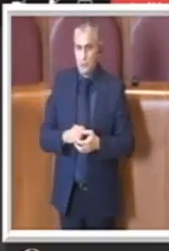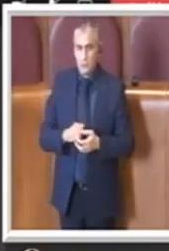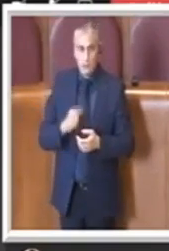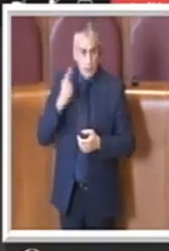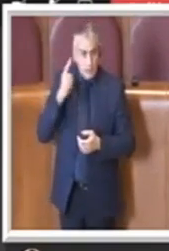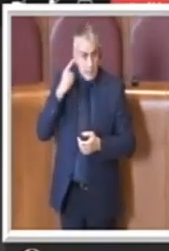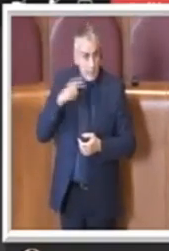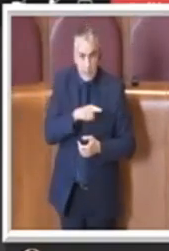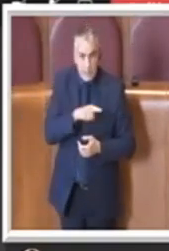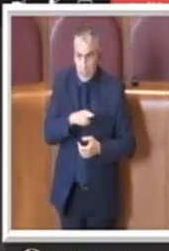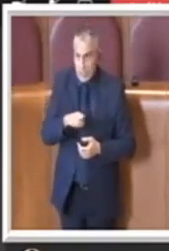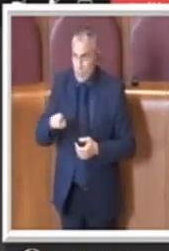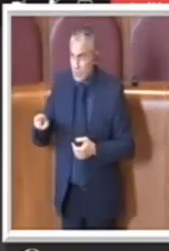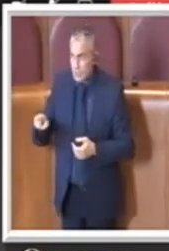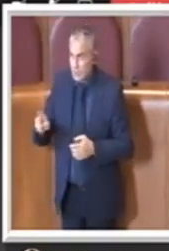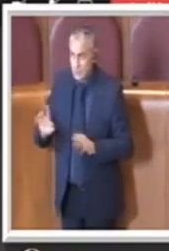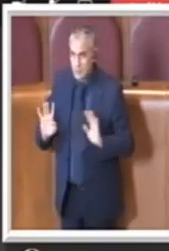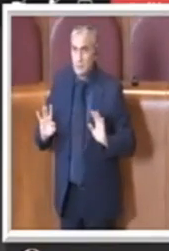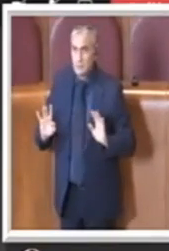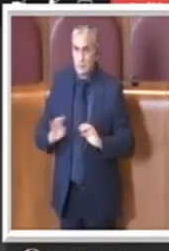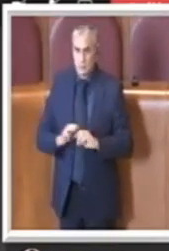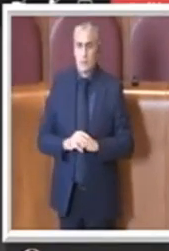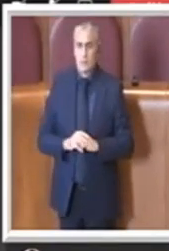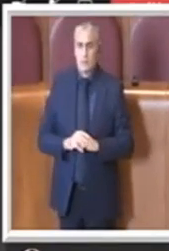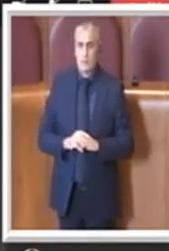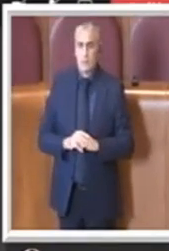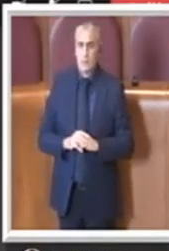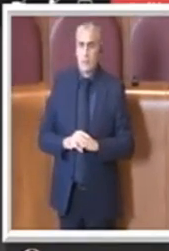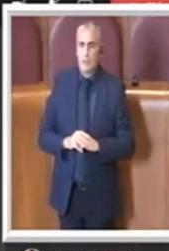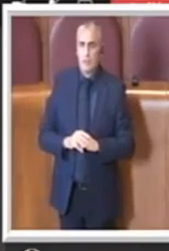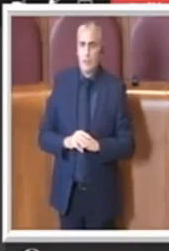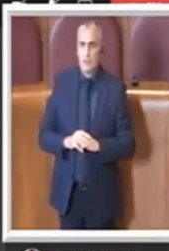sentivate allora